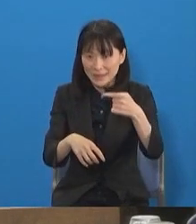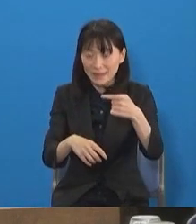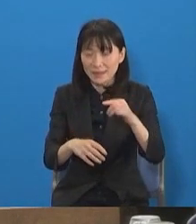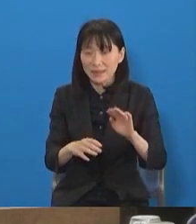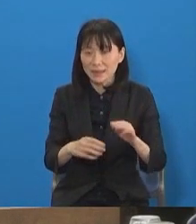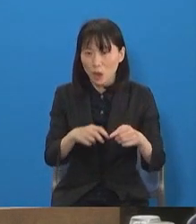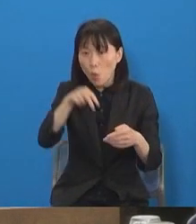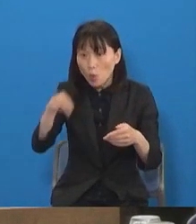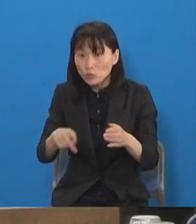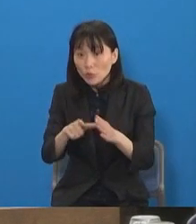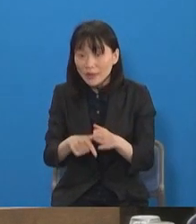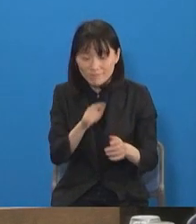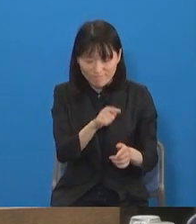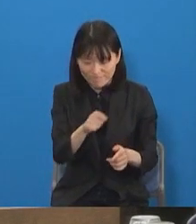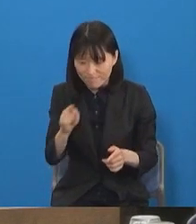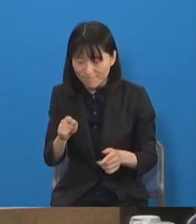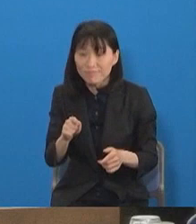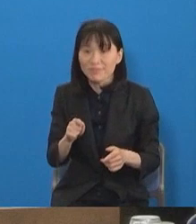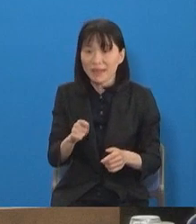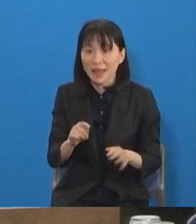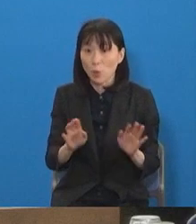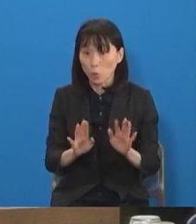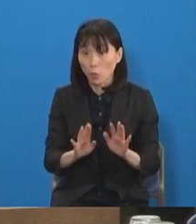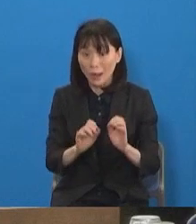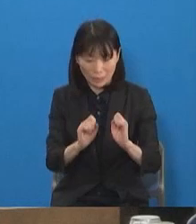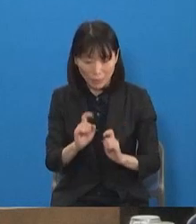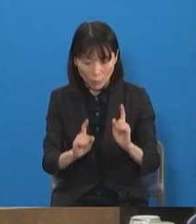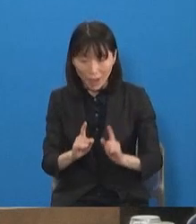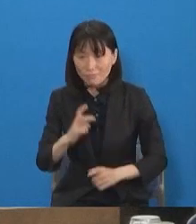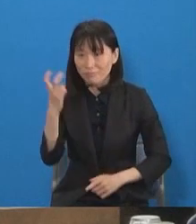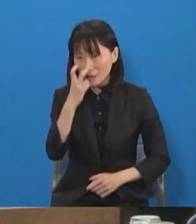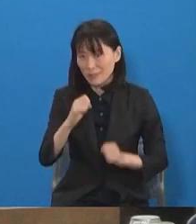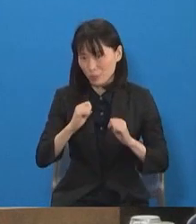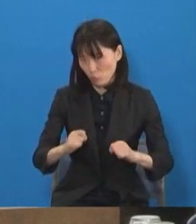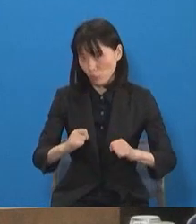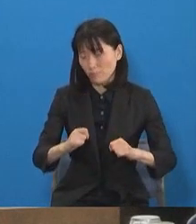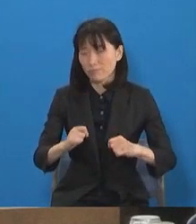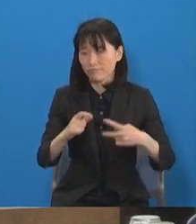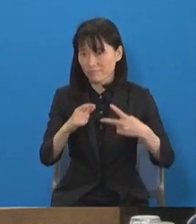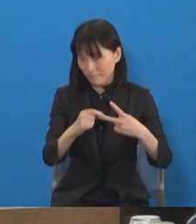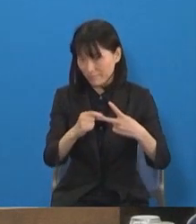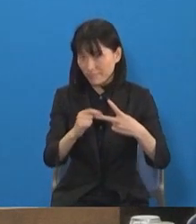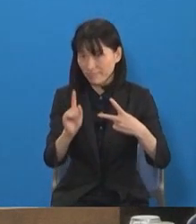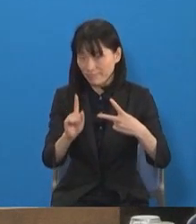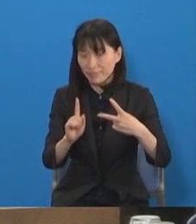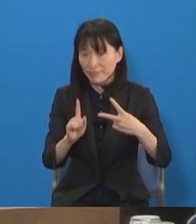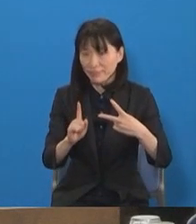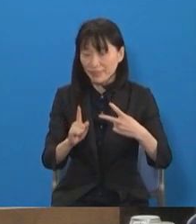校舎児等に点呼等により児童の所在を確認すること、2、